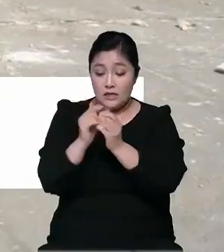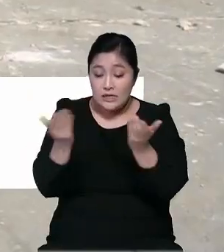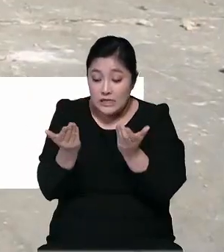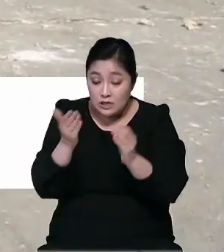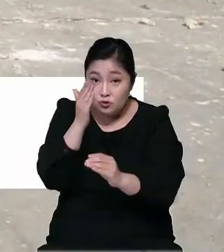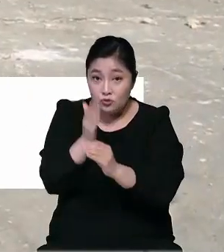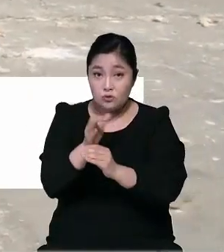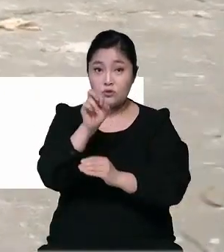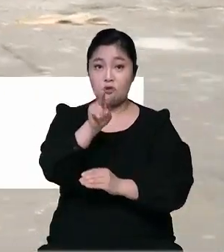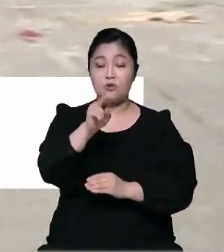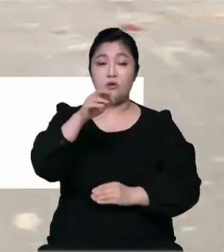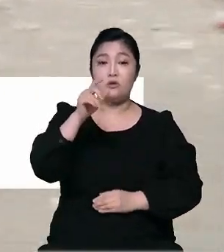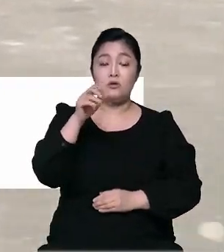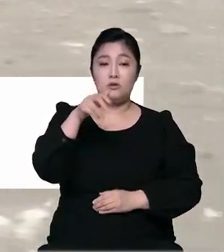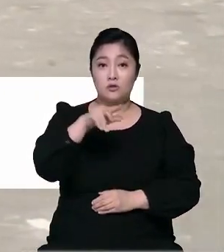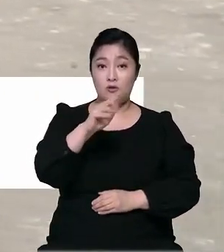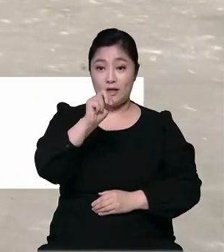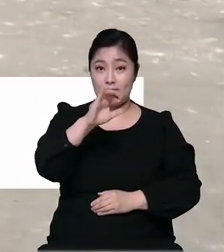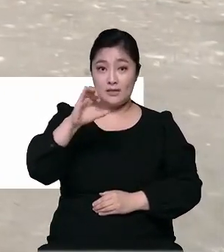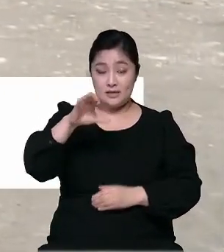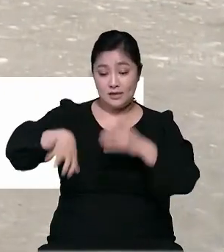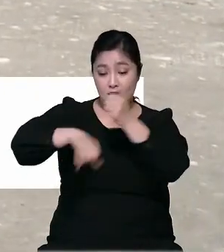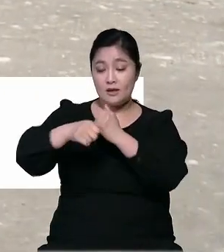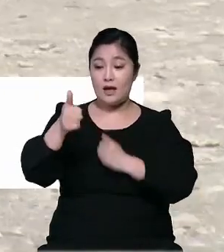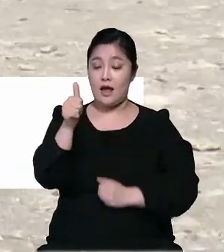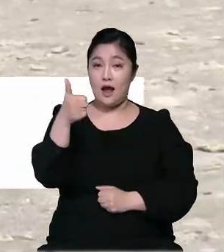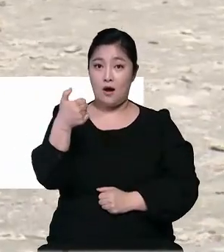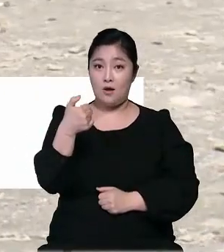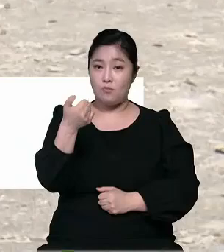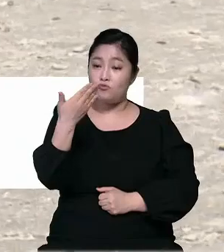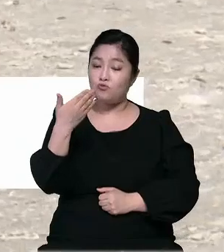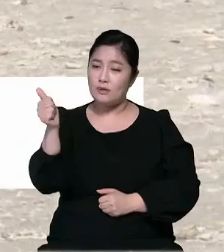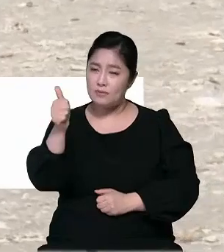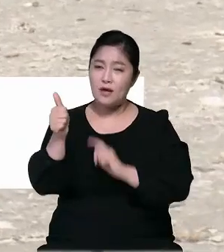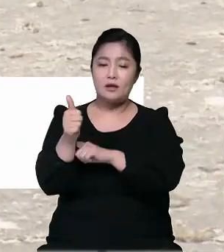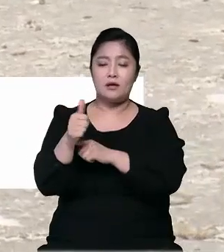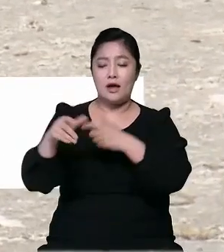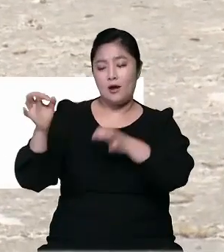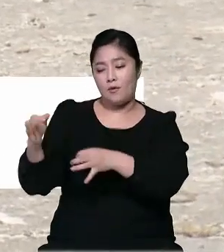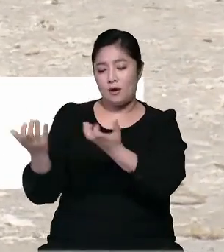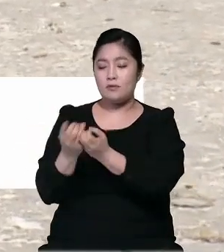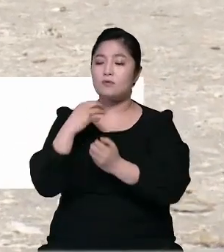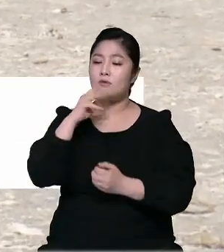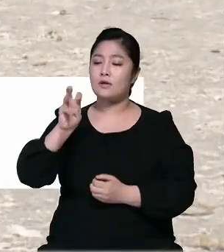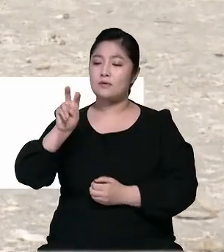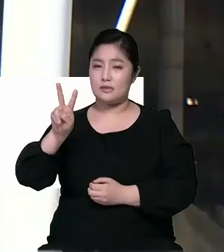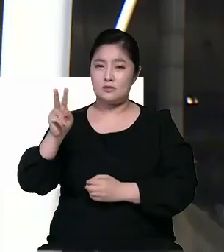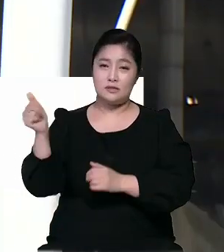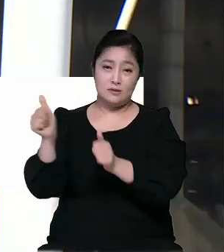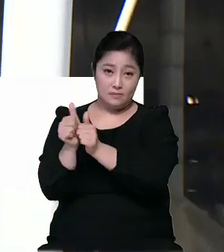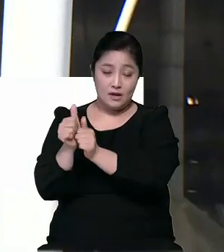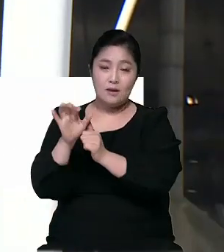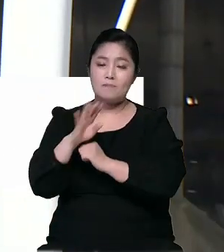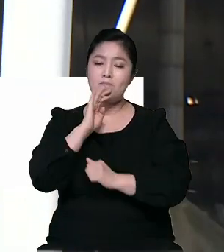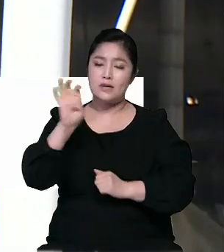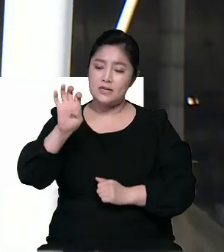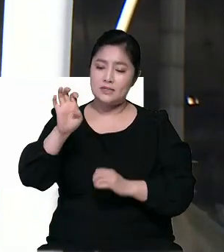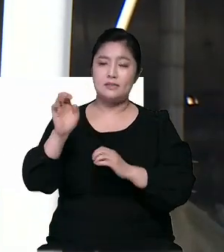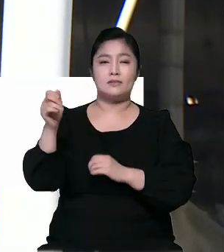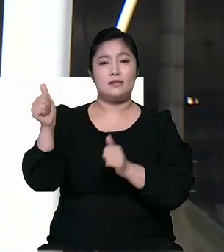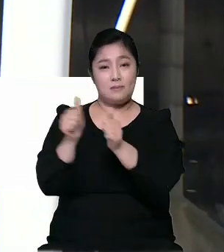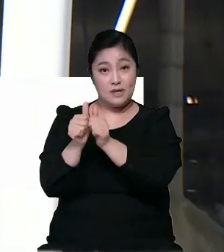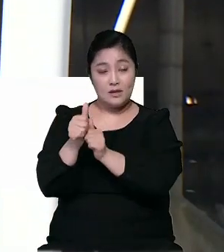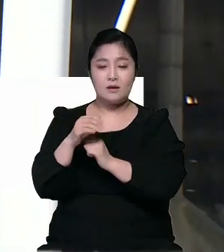작업 중이던 여천 NCC 소속 59살 하모 씨와 협력업체 소속 32살 이모 씨, 40살 신모